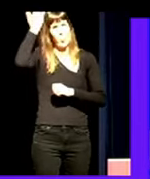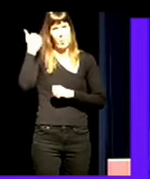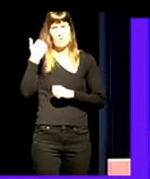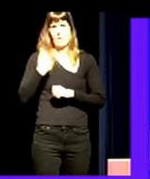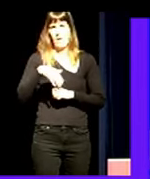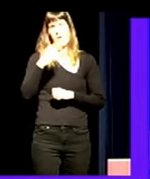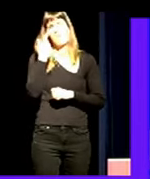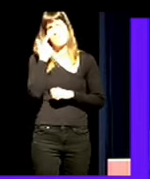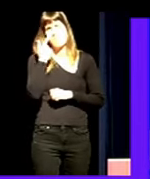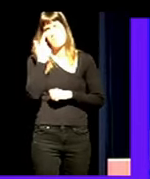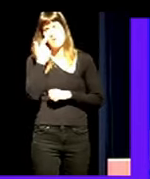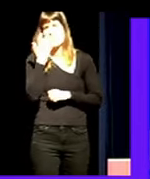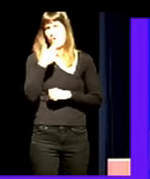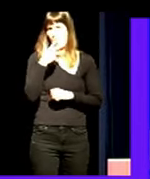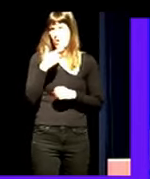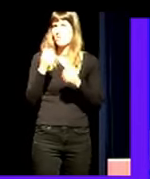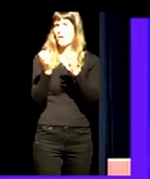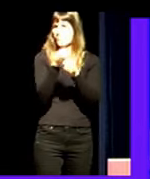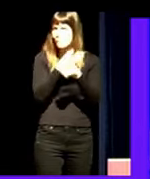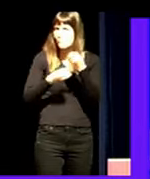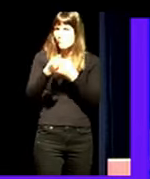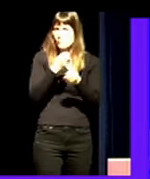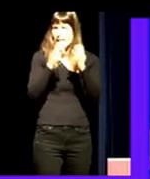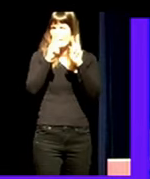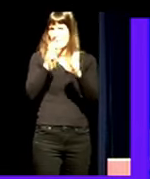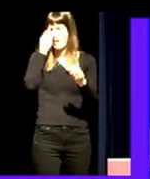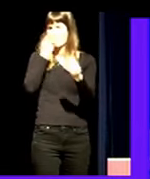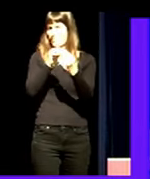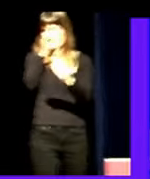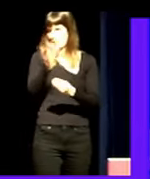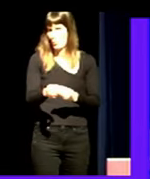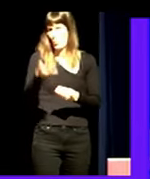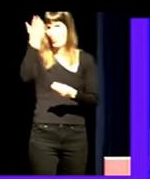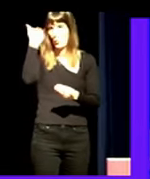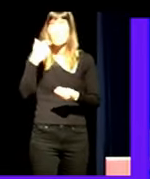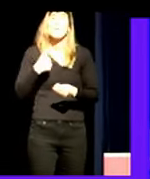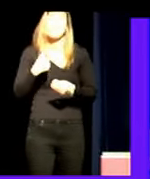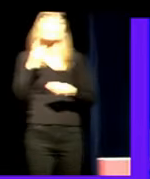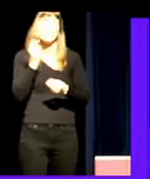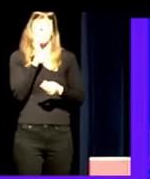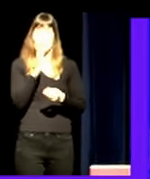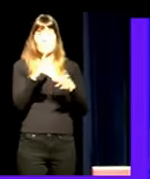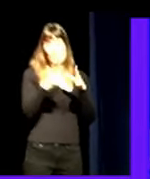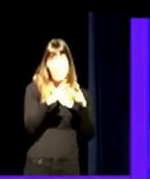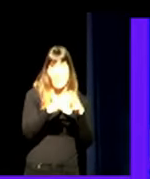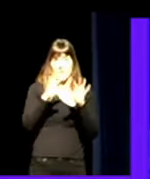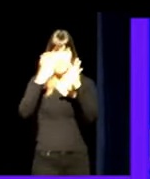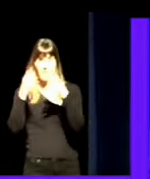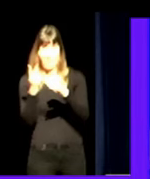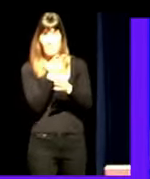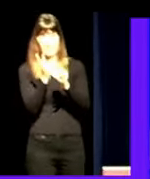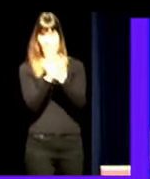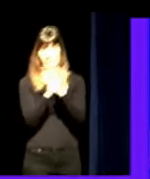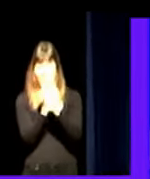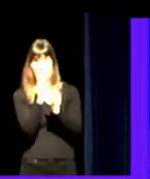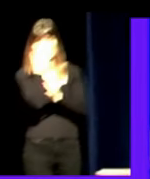egin dozue, edo jarduen komentatu egin dituzue, baina, klaro, da, pixka bat izpilu hori begira, eta orain,